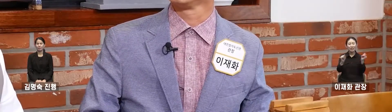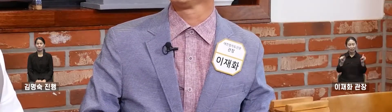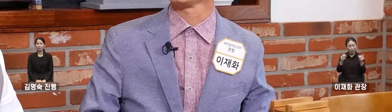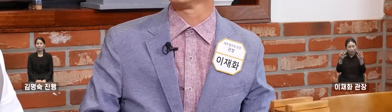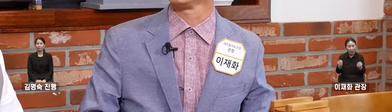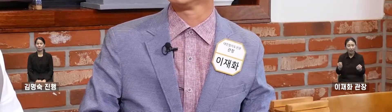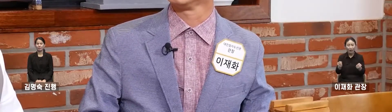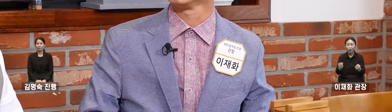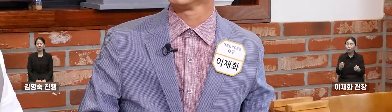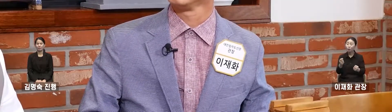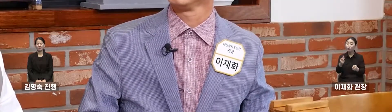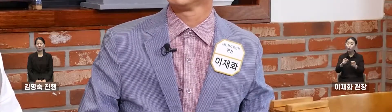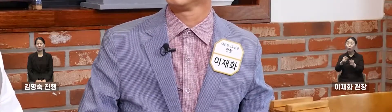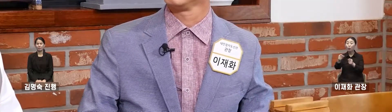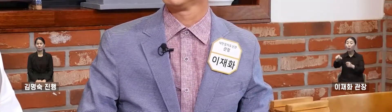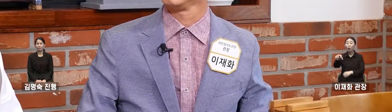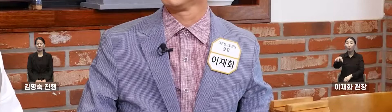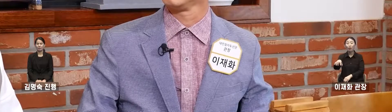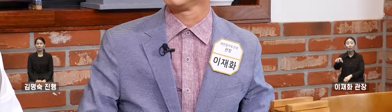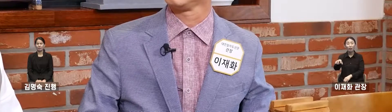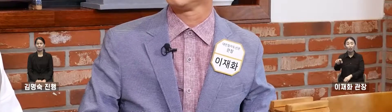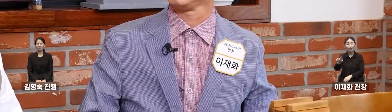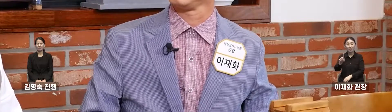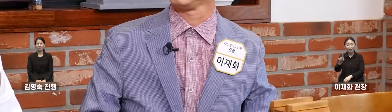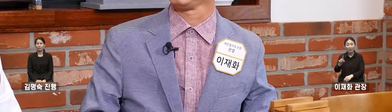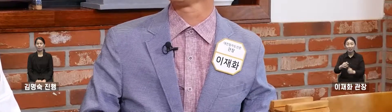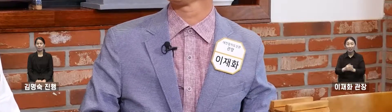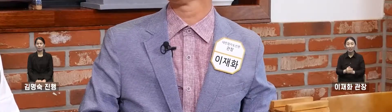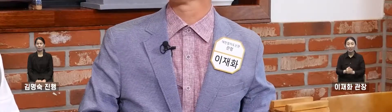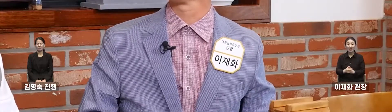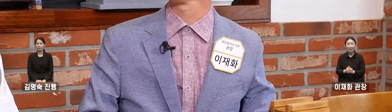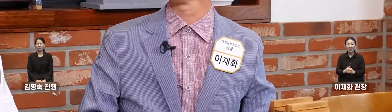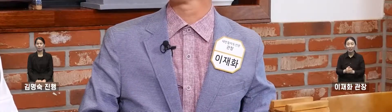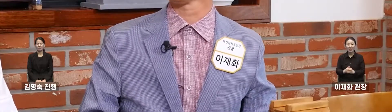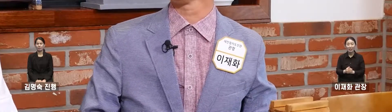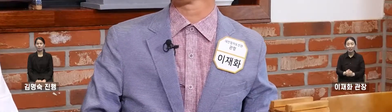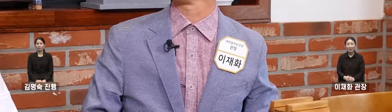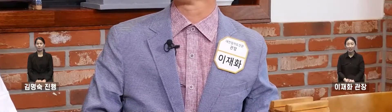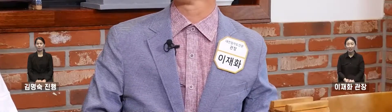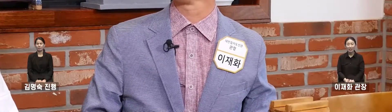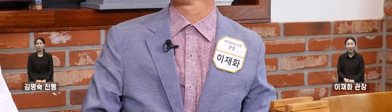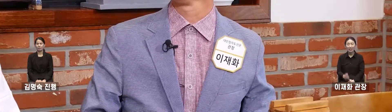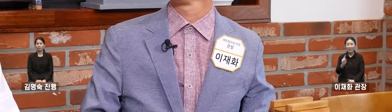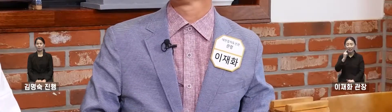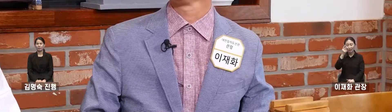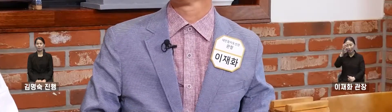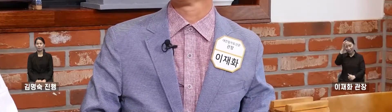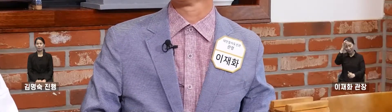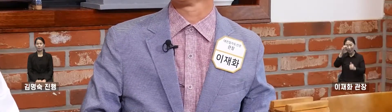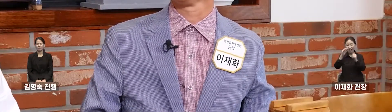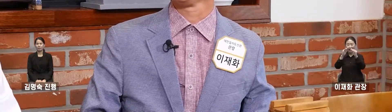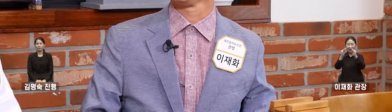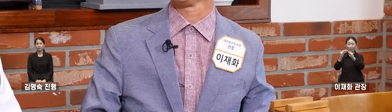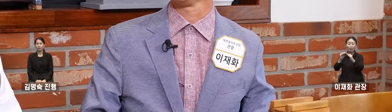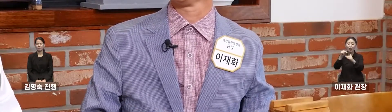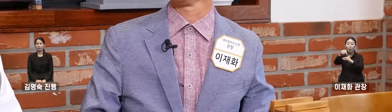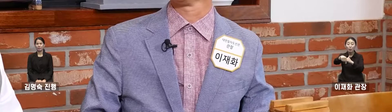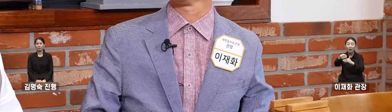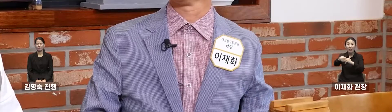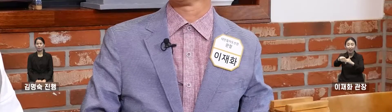조금 멀리 가면은 이 예술가의 집들 앞에 가면은